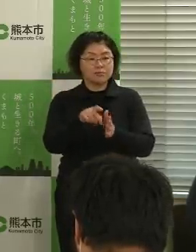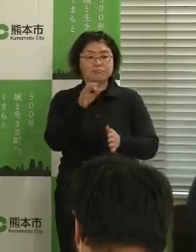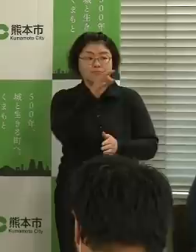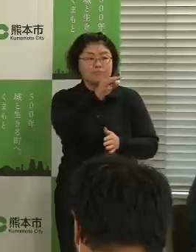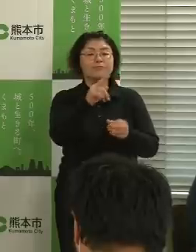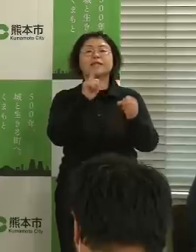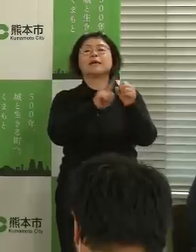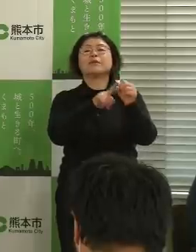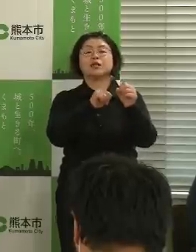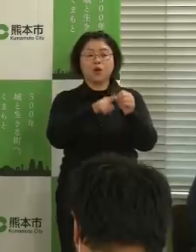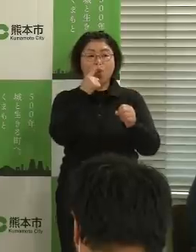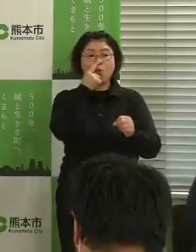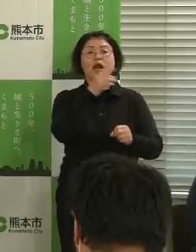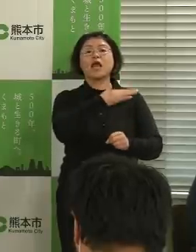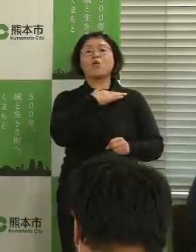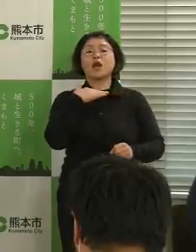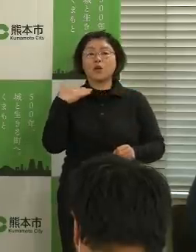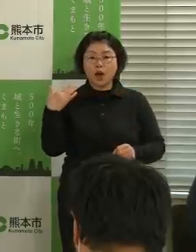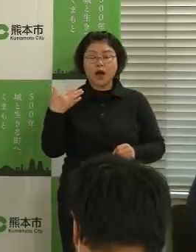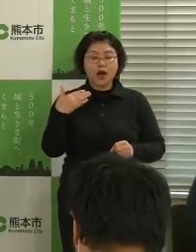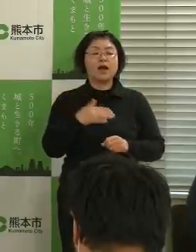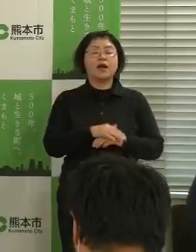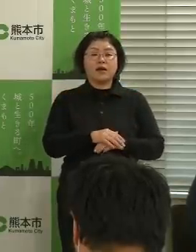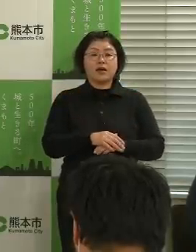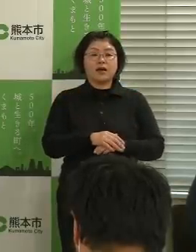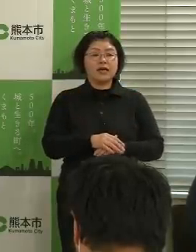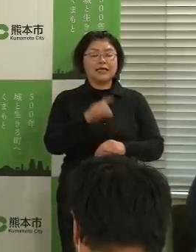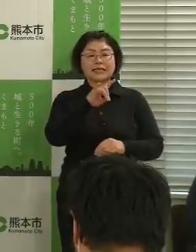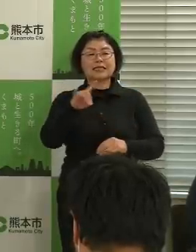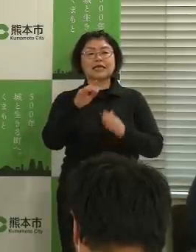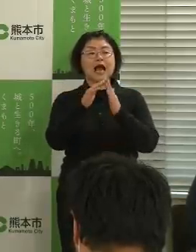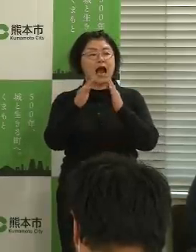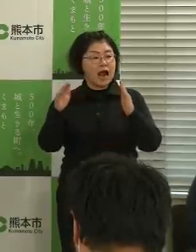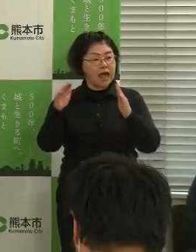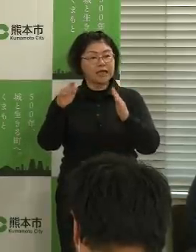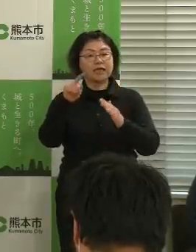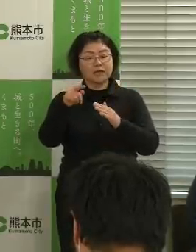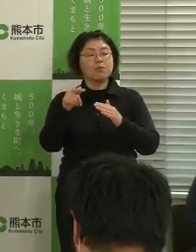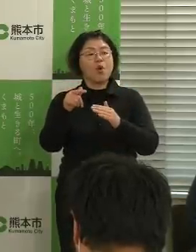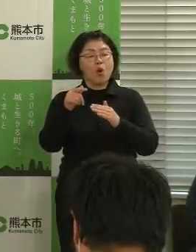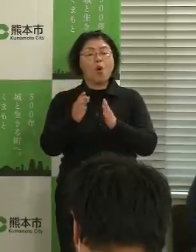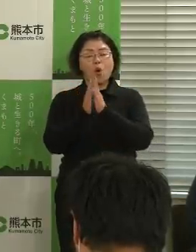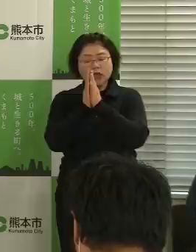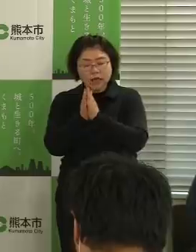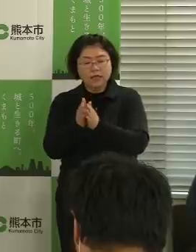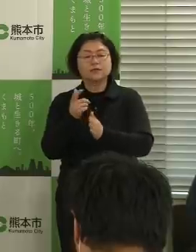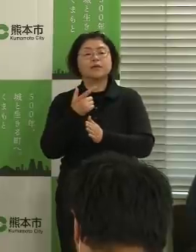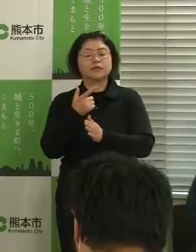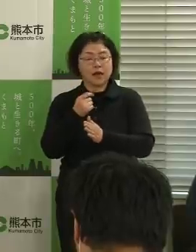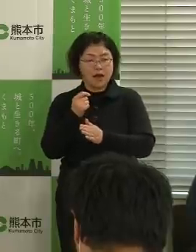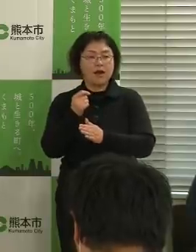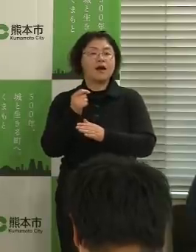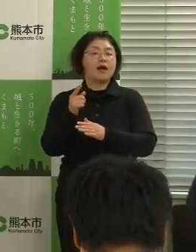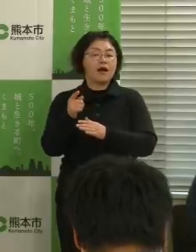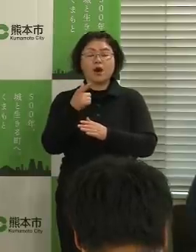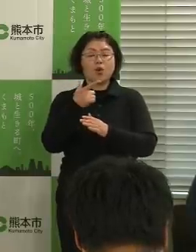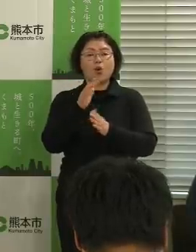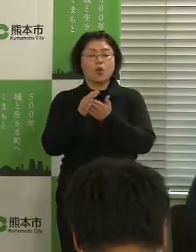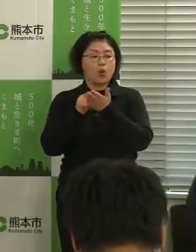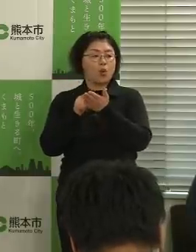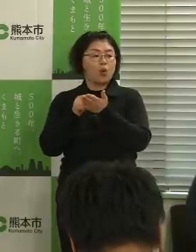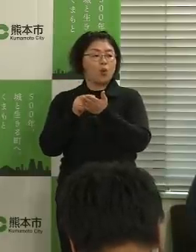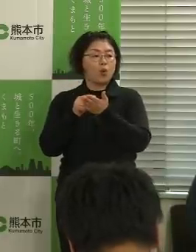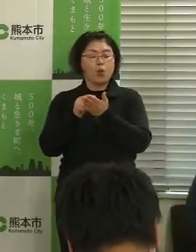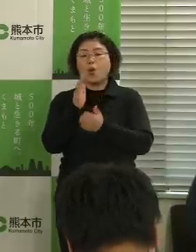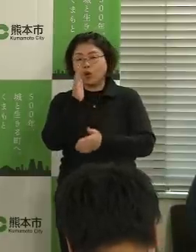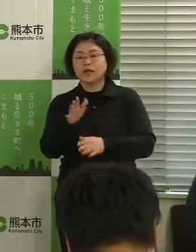々としては、先決処分でですね、あの今日議会にも、お願いをさせていただきましたけれども、先決処分で